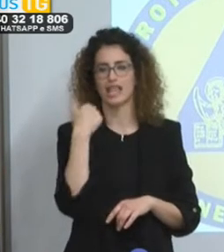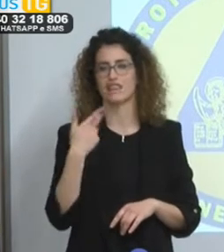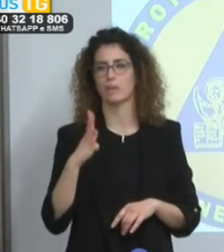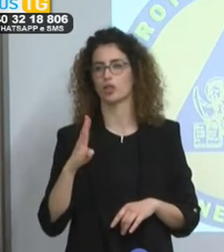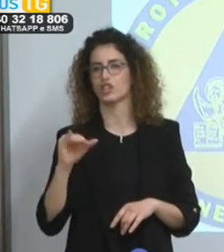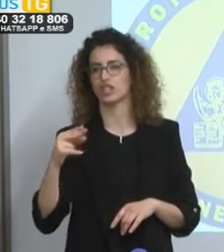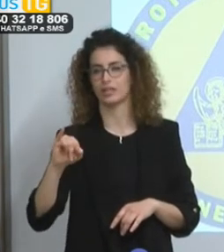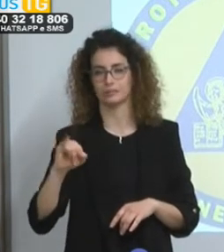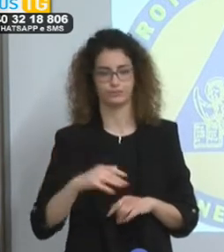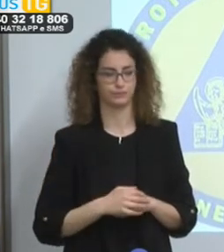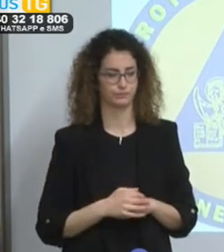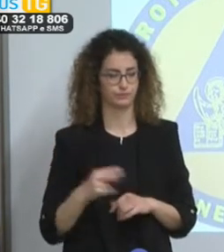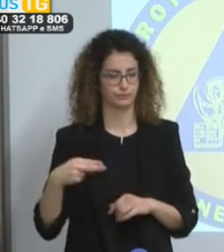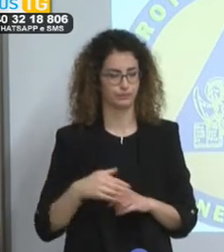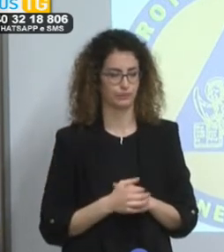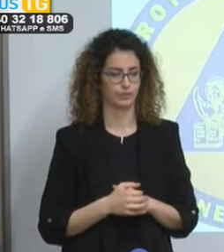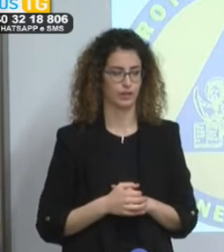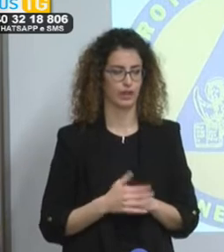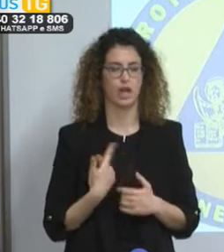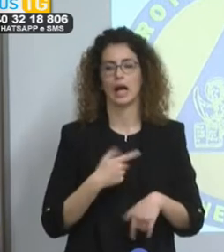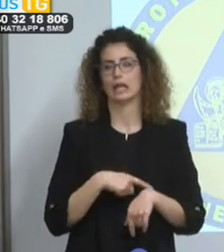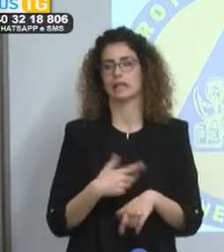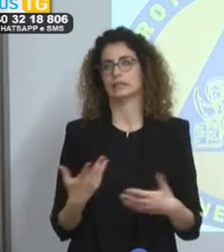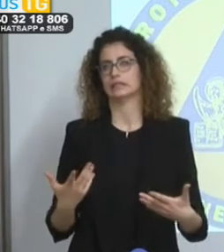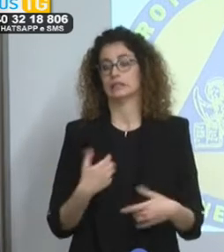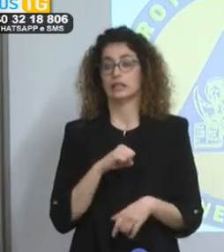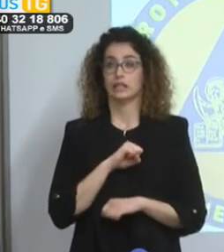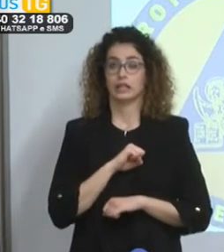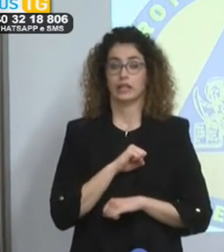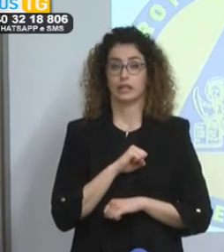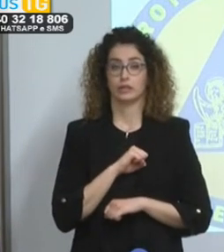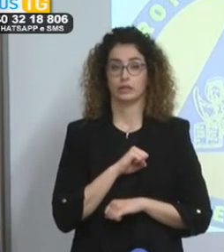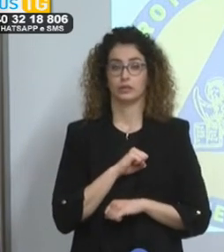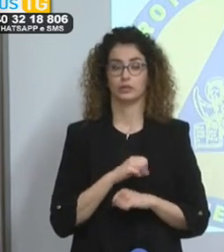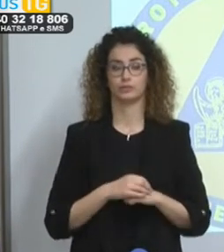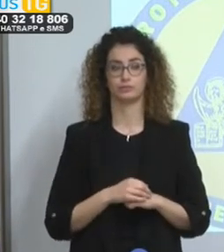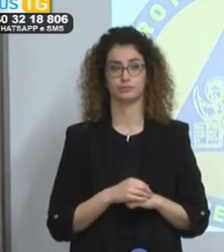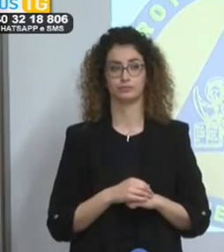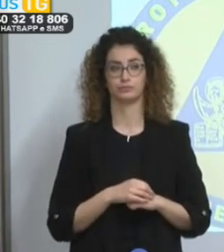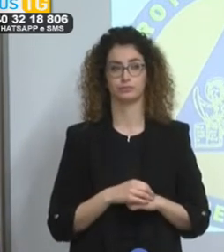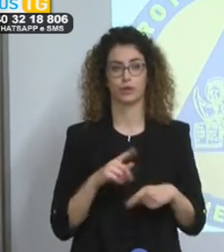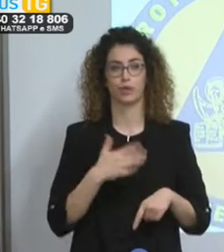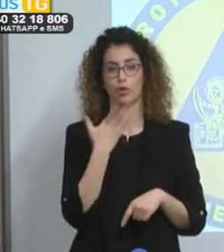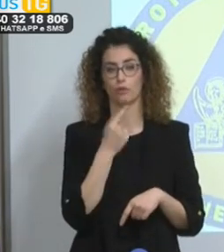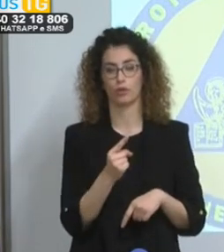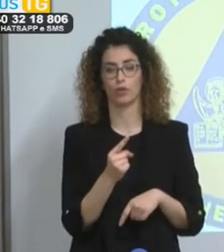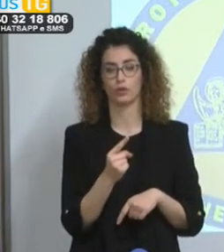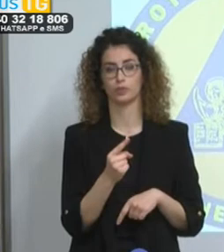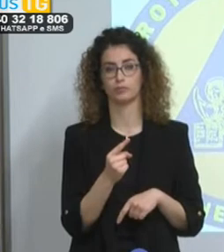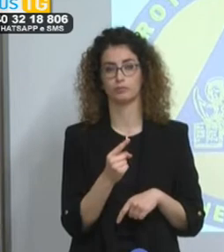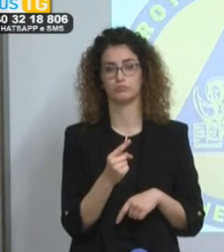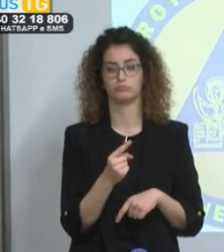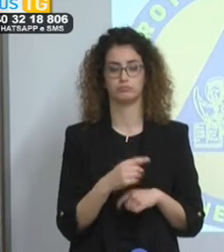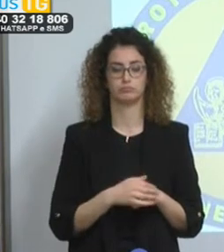Ci vuole botta 5. No. Vabbè, una previsione, io penso che noi arriveremo, adesso non voglio dire male i dati, ma